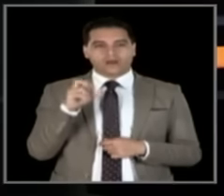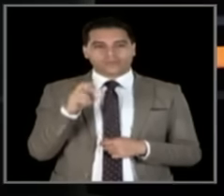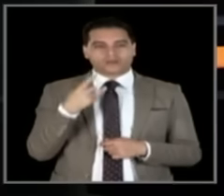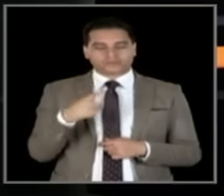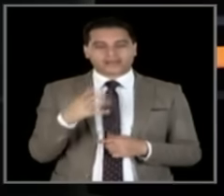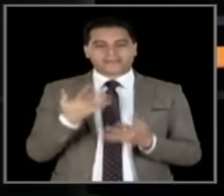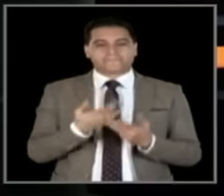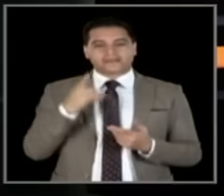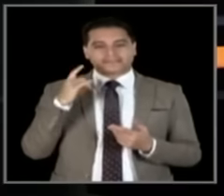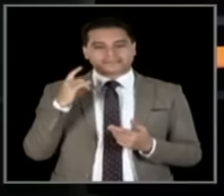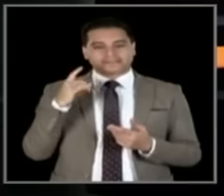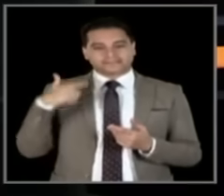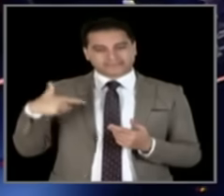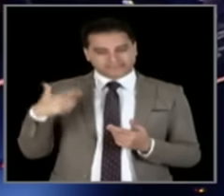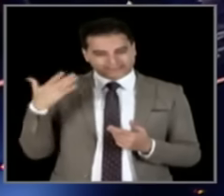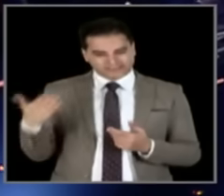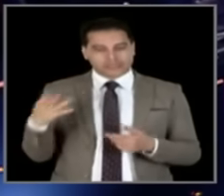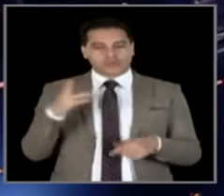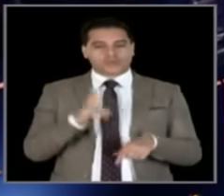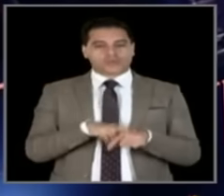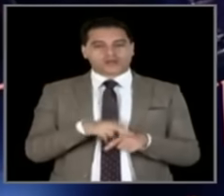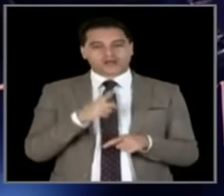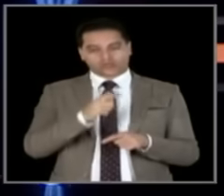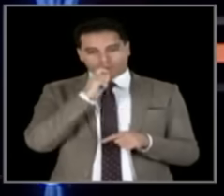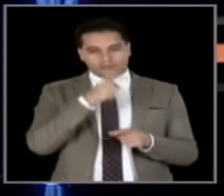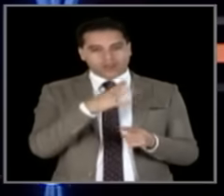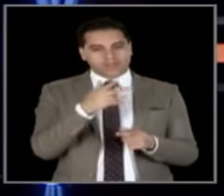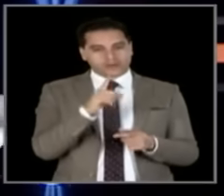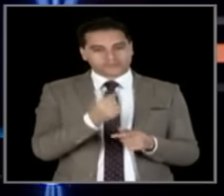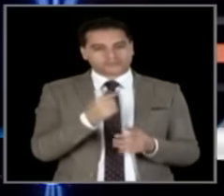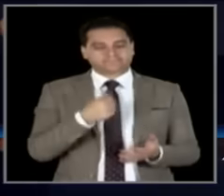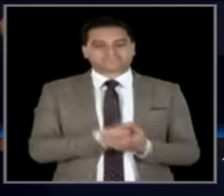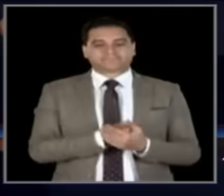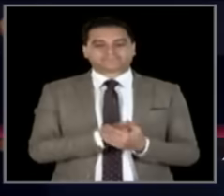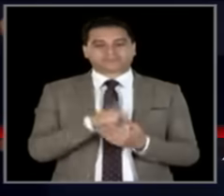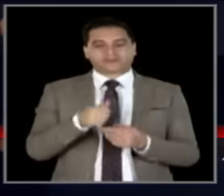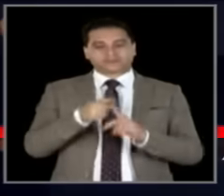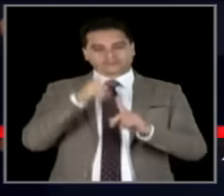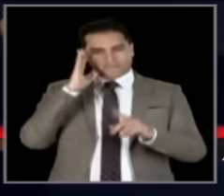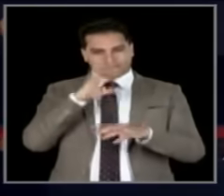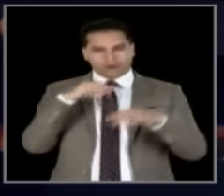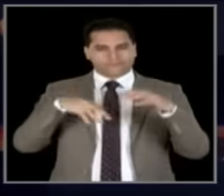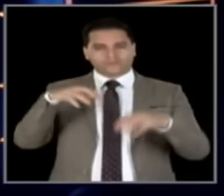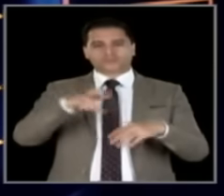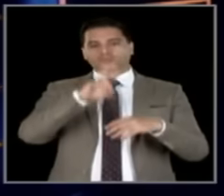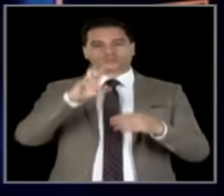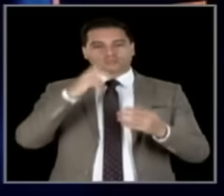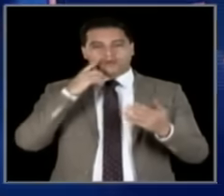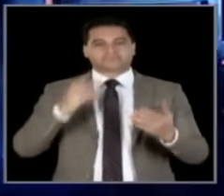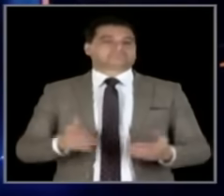نتيجة 60، جامعة أسيوط، جامعة دمياط 15. لوحات ومعالم والسؤال